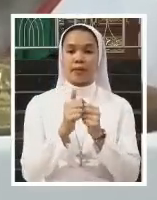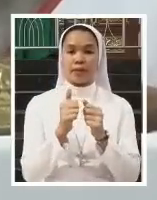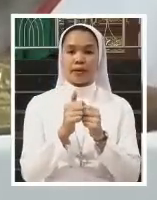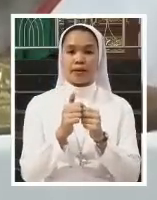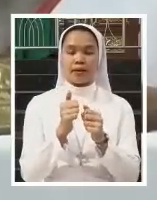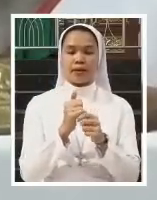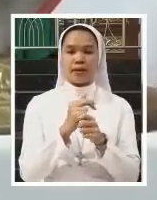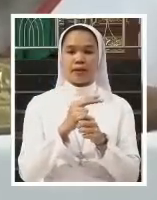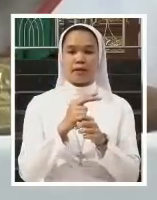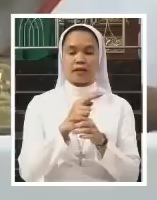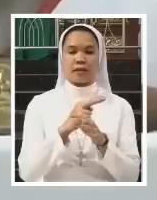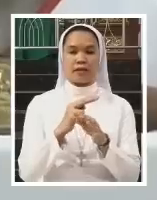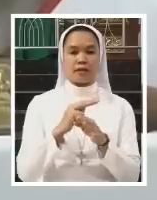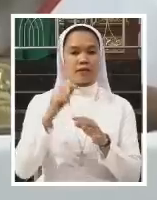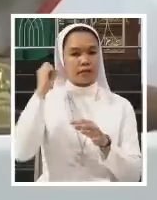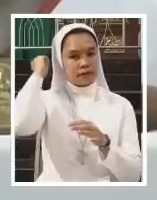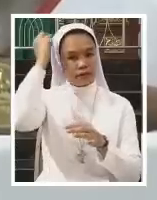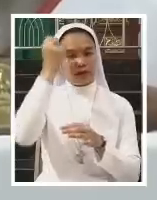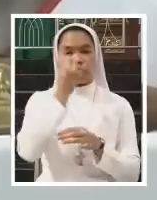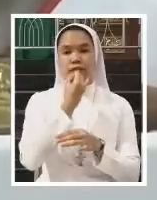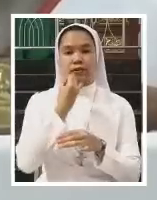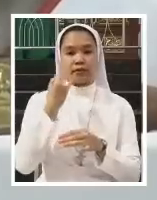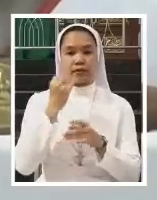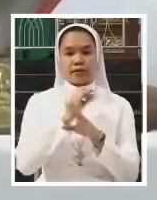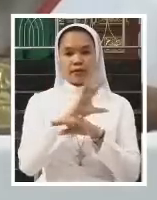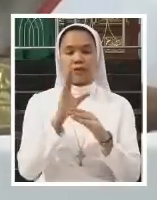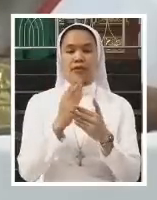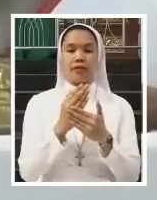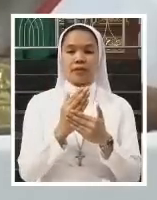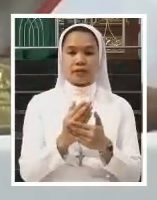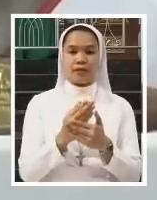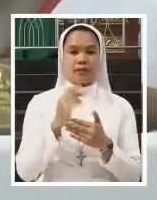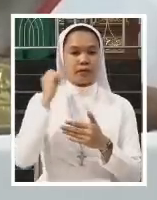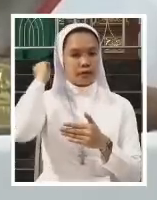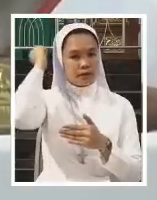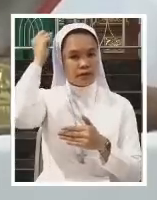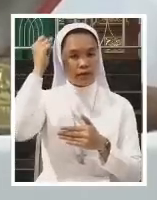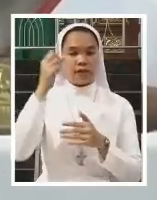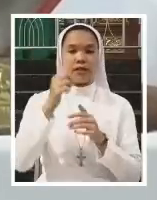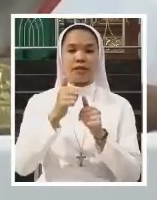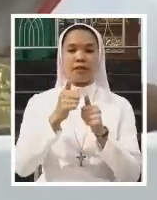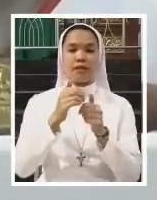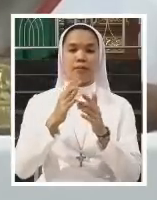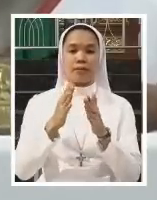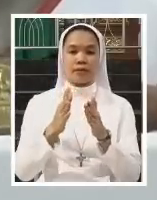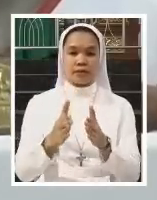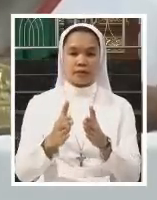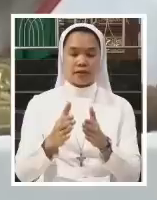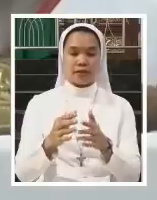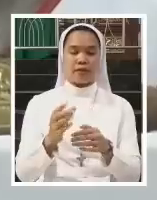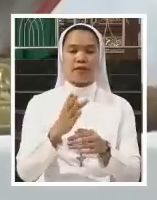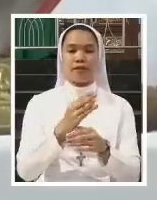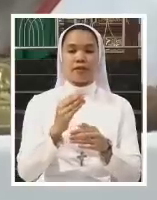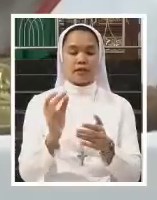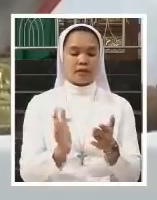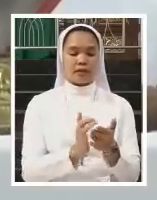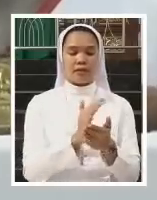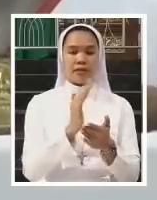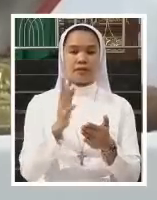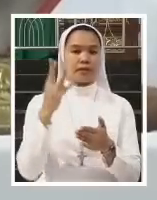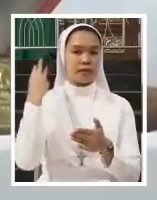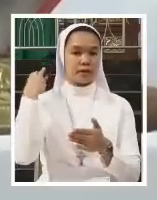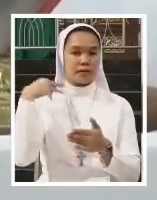Jose sa iyang esposo, kay bakan sa imong mga santos apostoles, asin mamuraway na